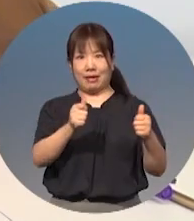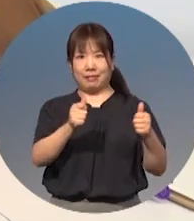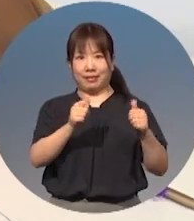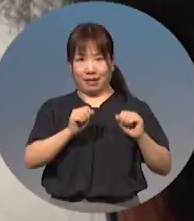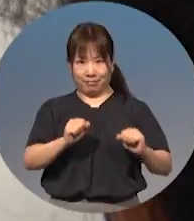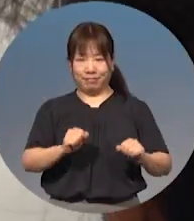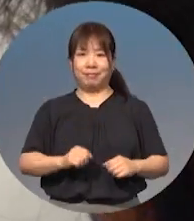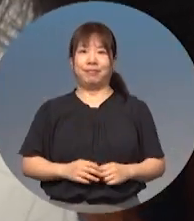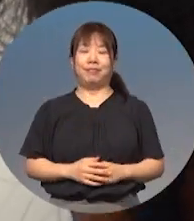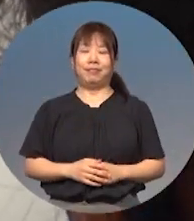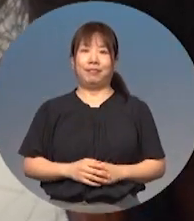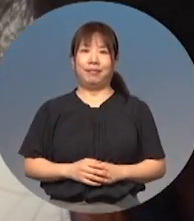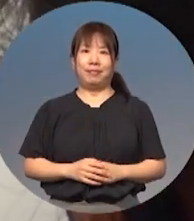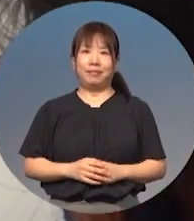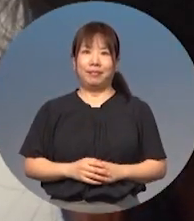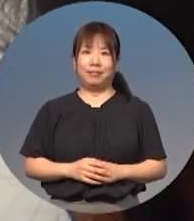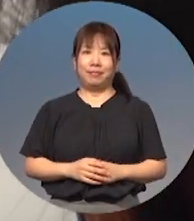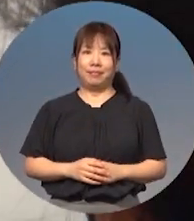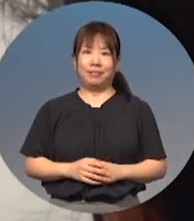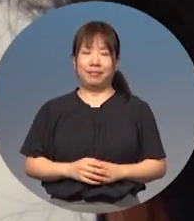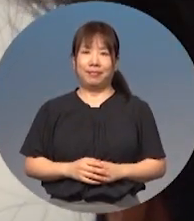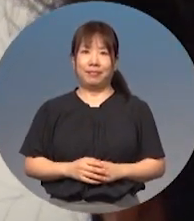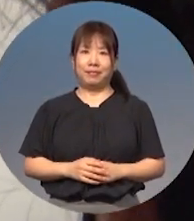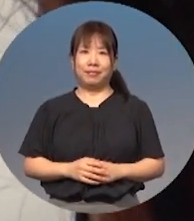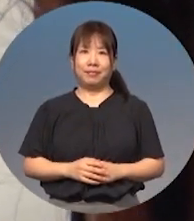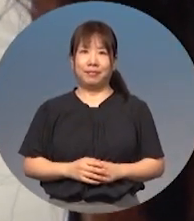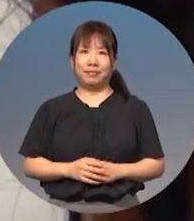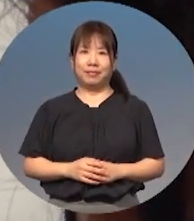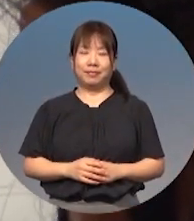こっちや聞いて分かったこと